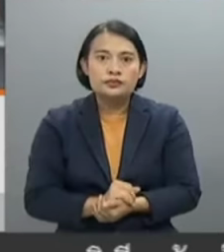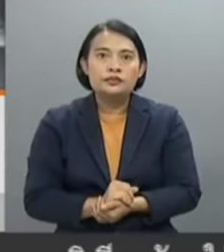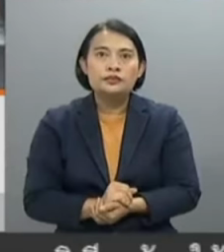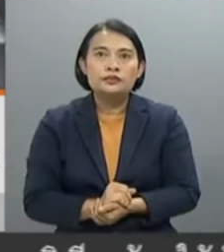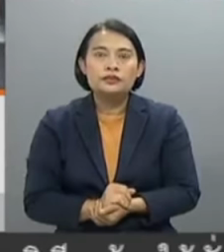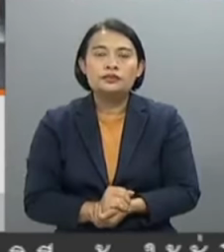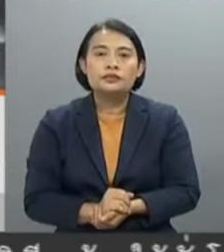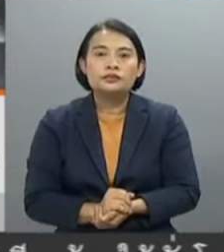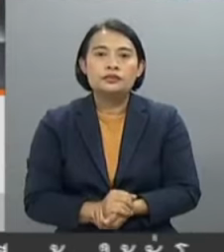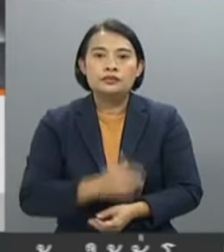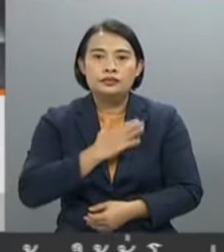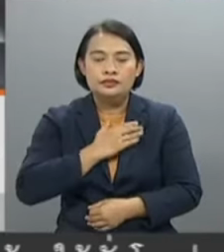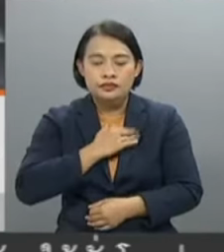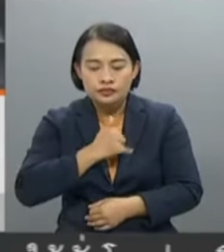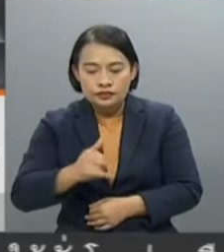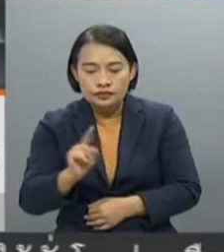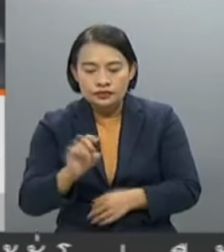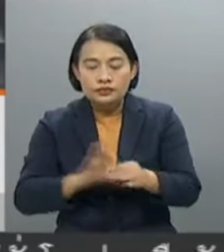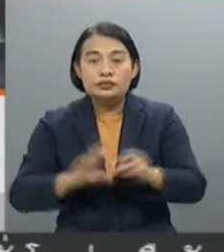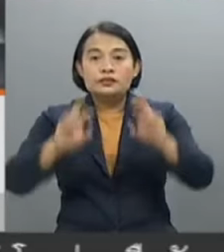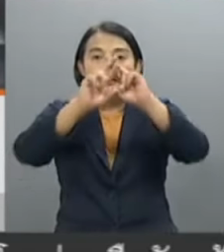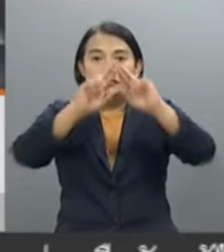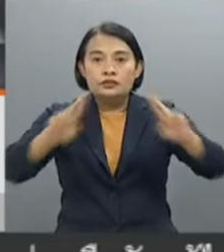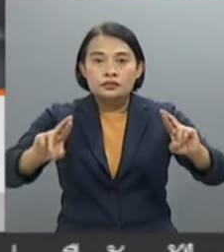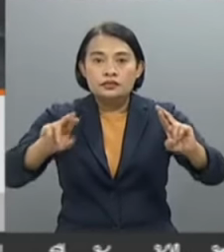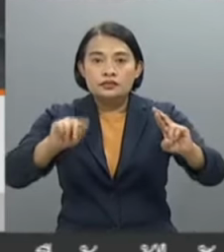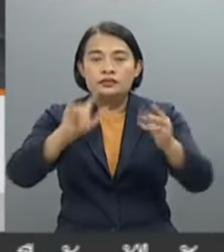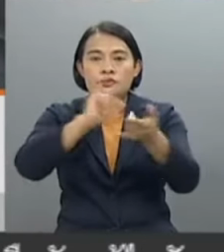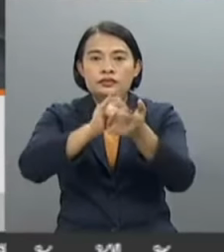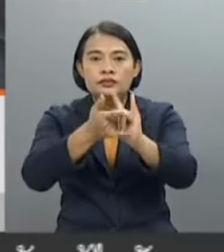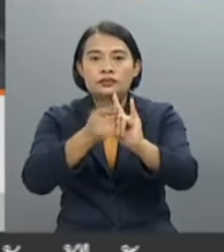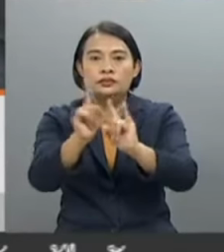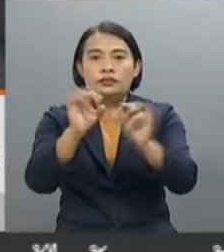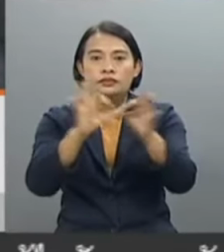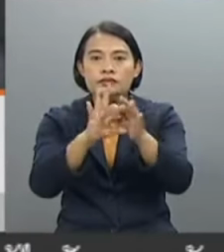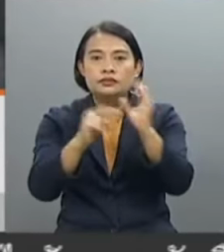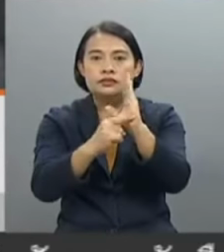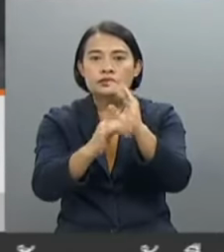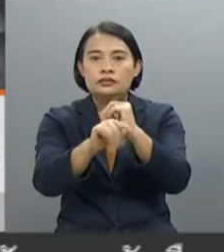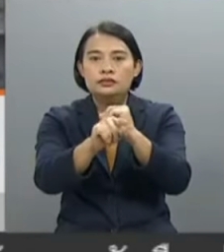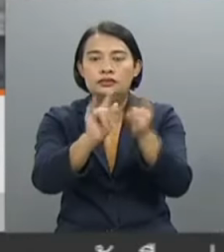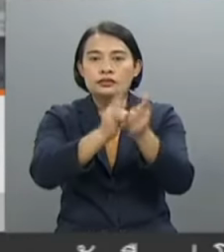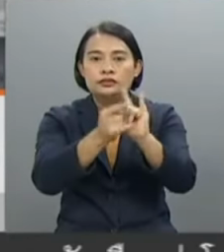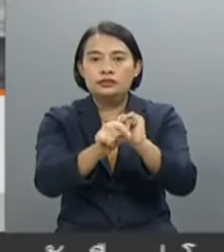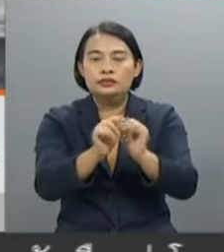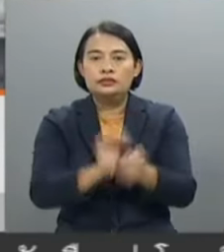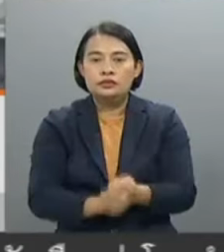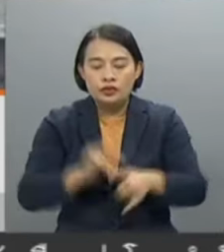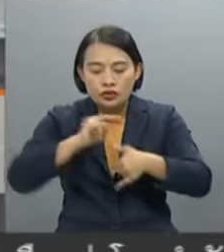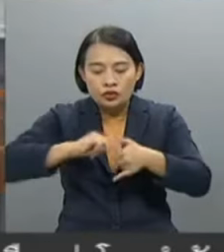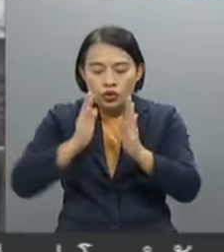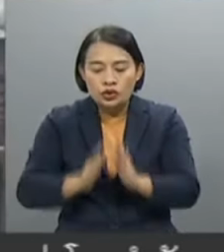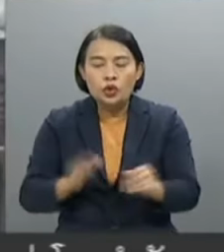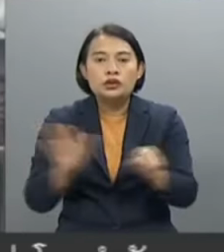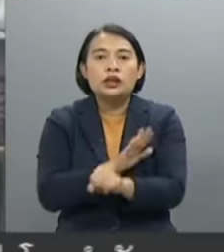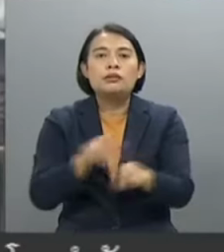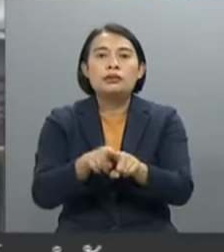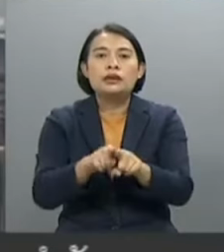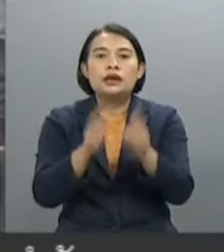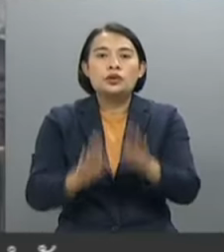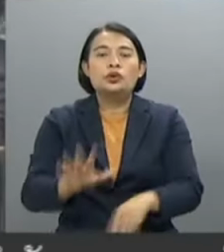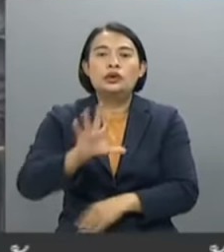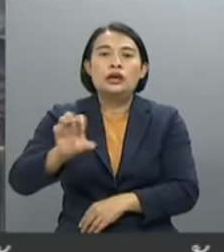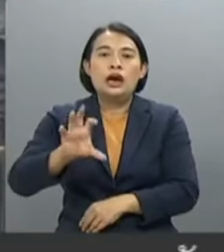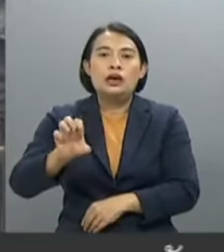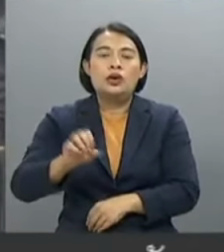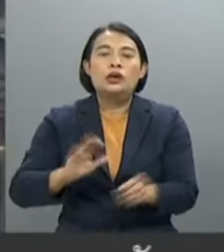อบที่อีกห้างนึงนะคะคือเซ็นทรัลระยองค่ะที่นั่นโควต้าก็เต็มแล้วเช่นเดียวกันนะคะ500คนค่ะ พราะฉะนั้นวันนี้จะมี